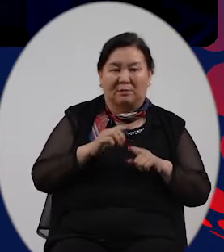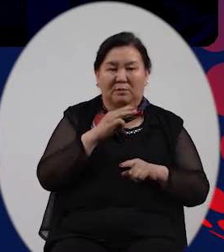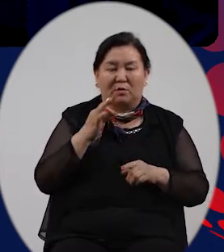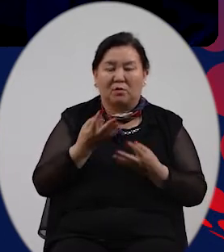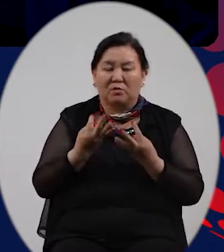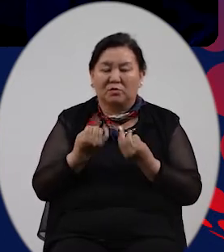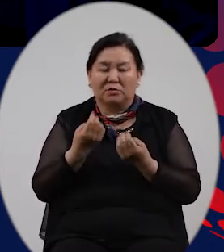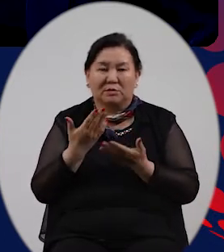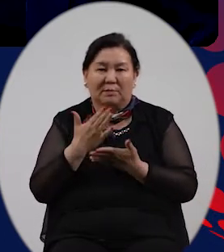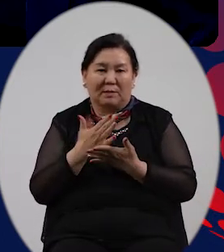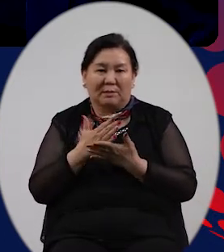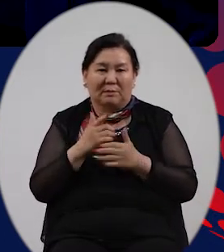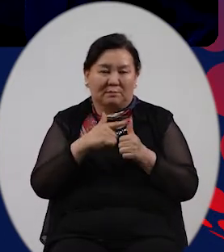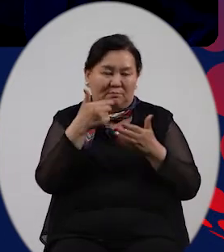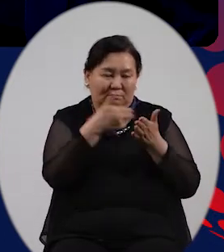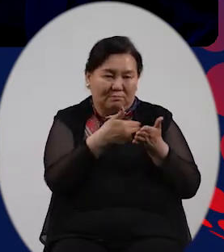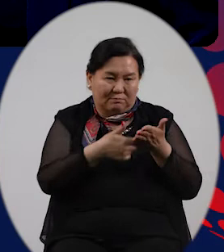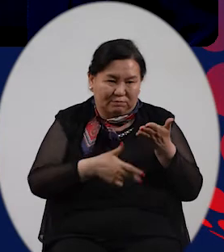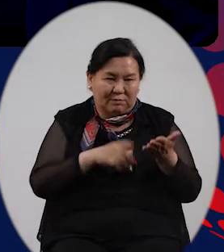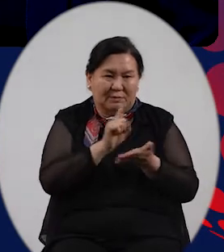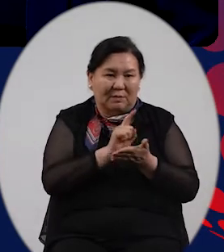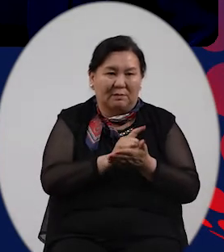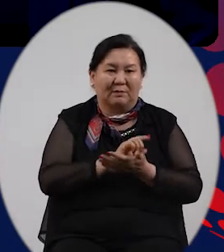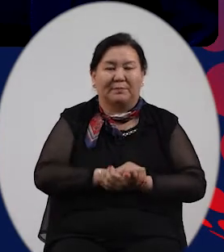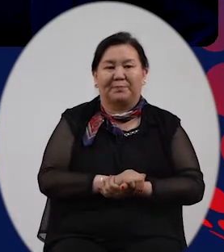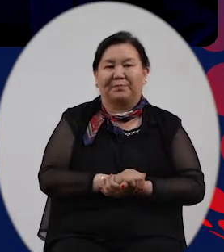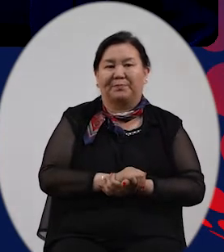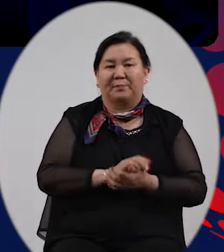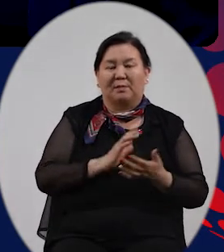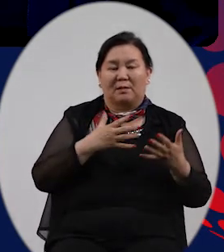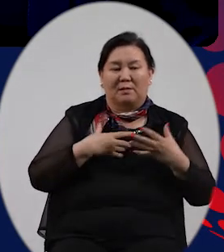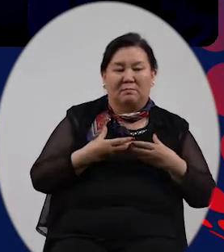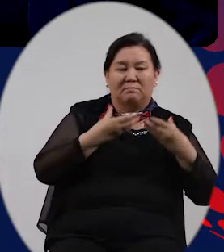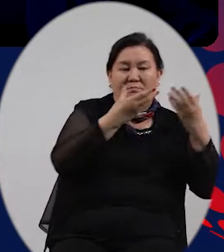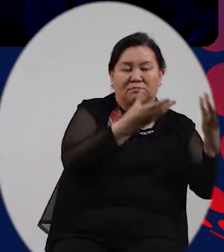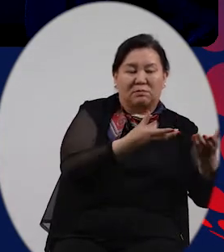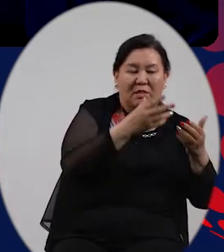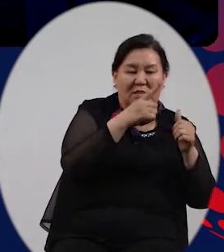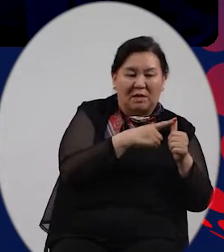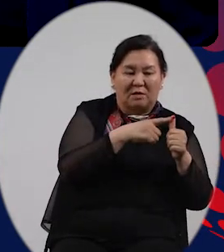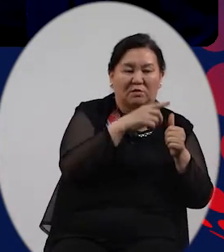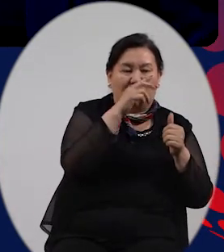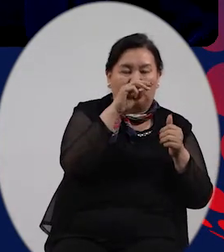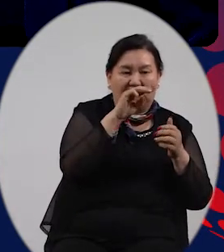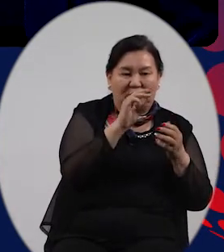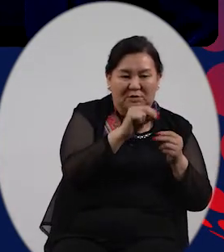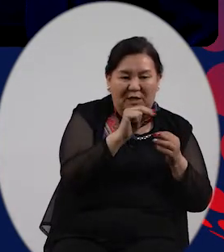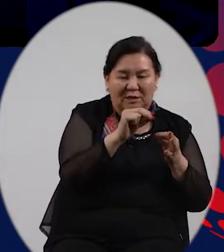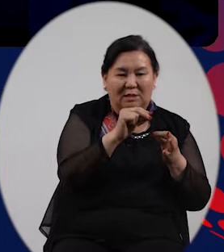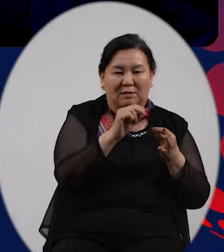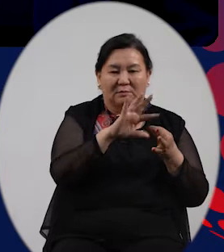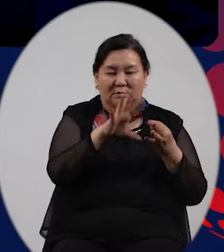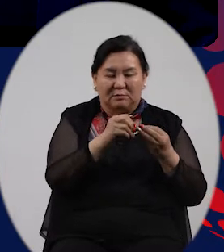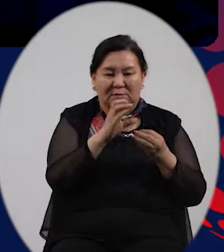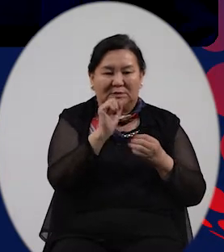байгаа вэ гэдэг нь бас үн дээр заавал тусгагдах шаарлалтай. За нийлүүлэх барааны нэр төрөл, чанар, иж бүрдэл,